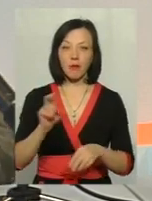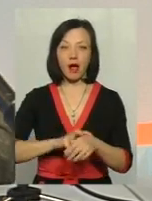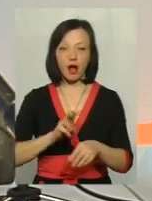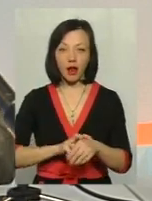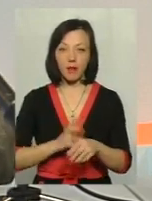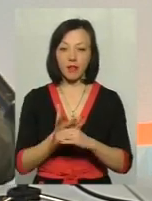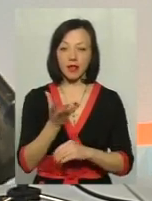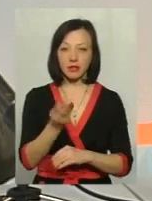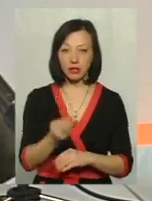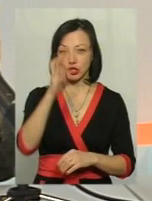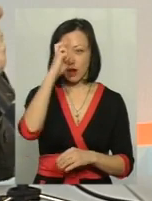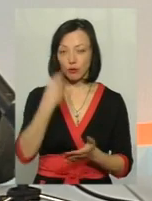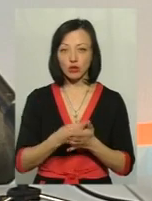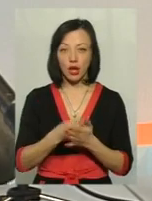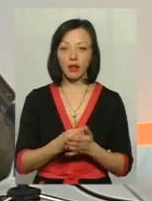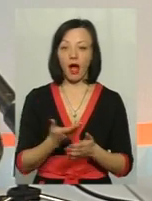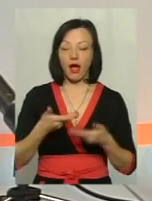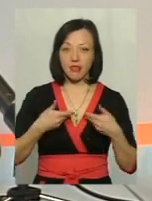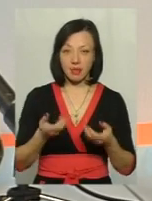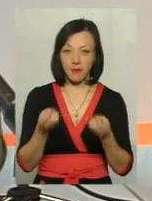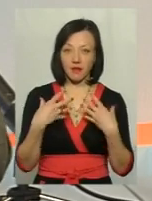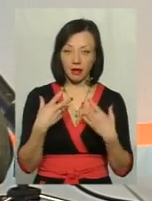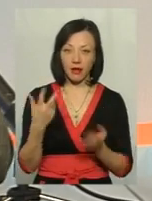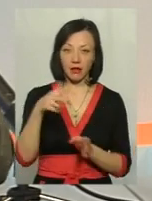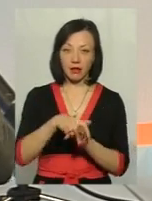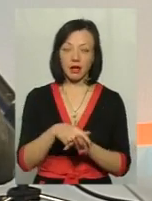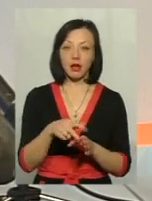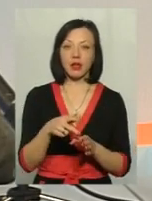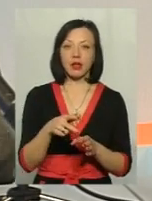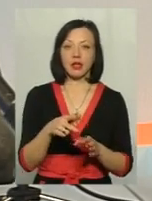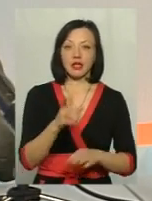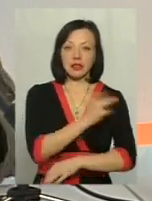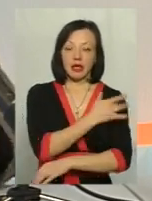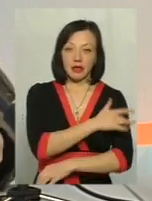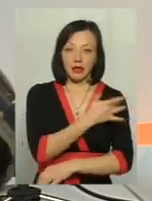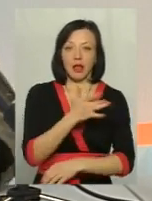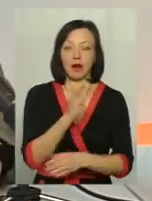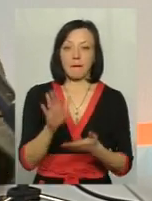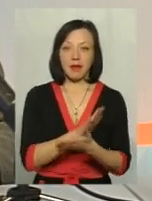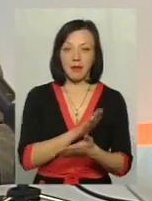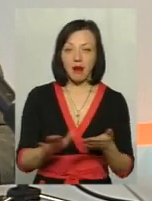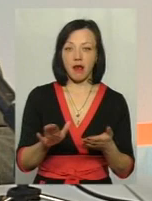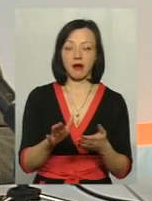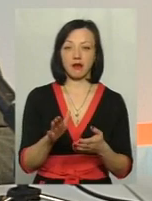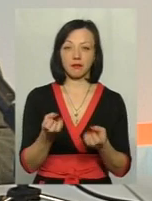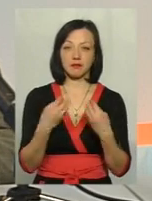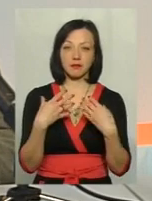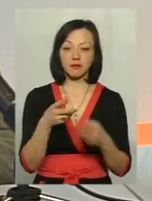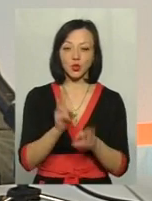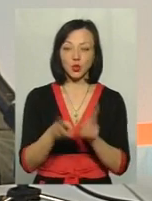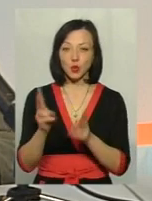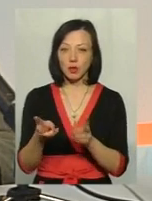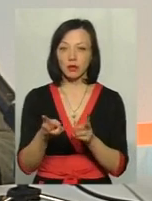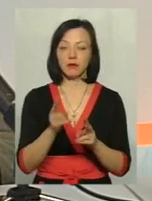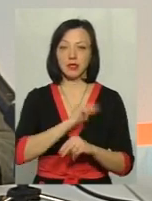лікарям платить державний бюджет, але на нас вже віддали нам санітарок, нам віддали прибиральників, нам віддали кухарів, нам